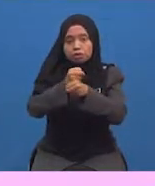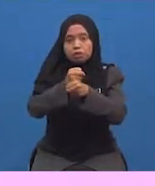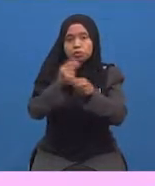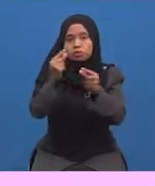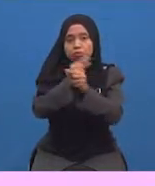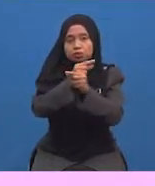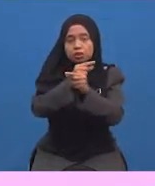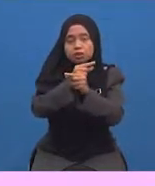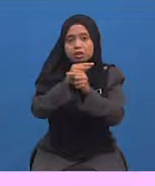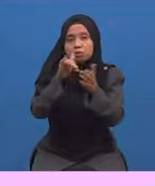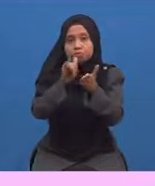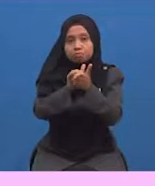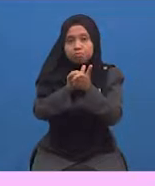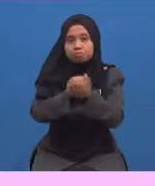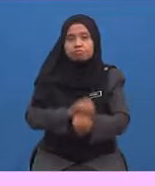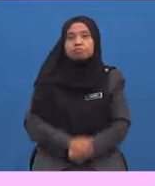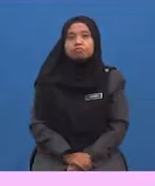dimensi tersebut.